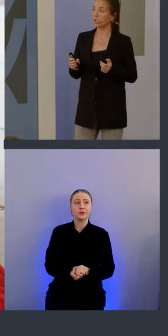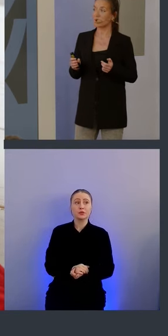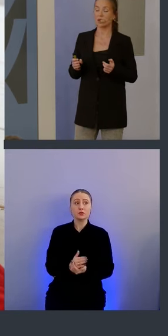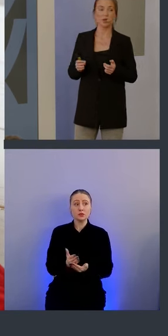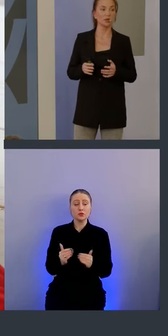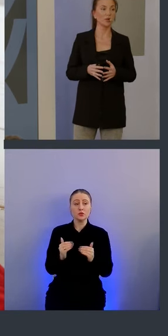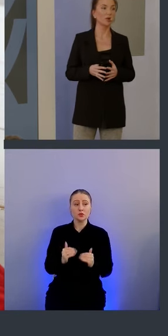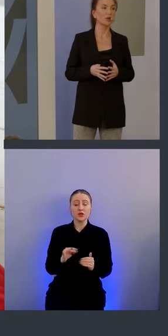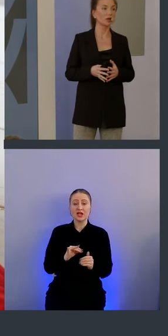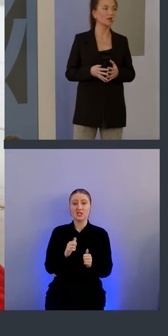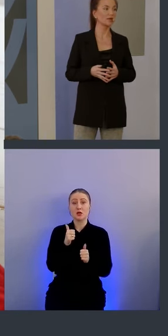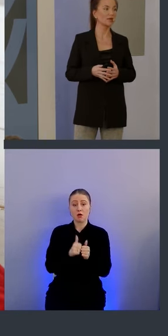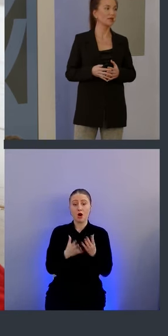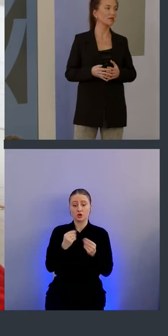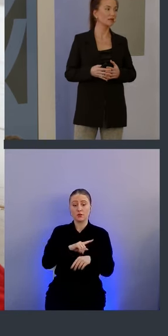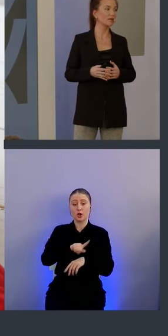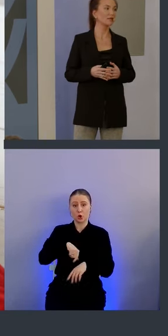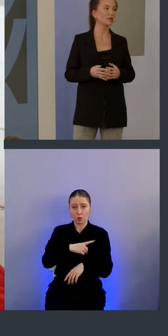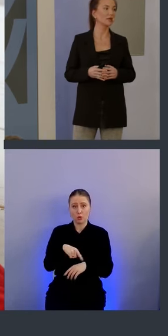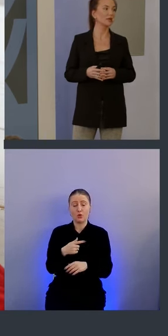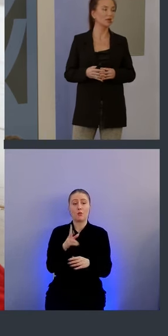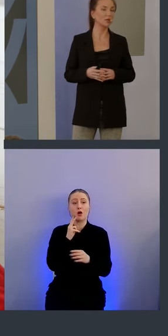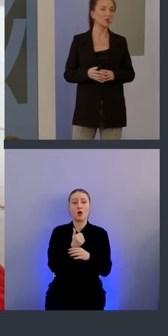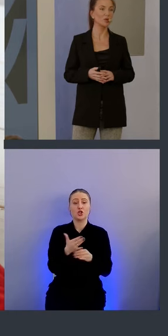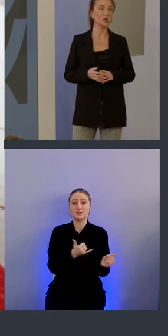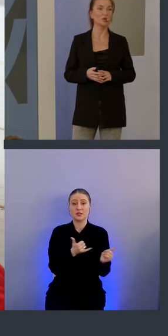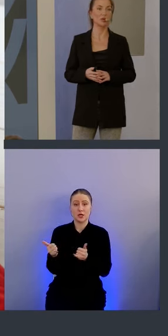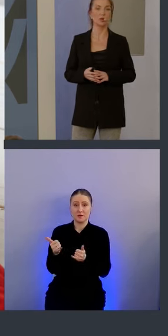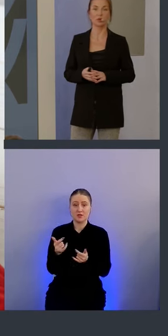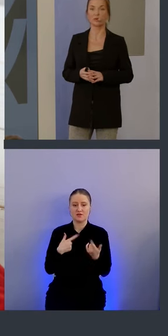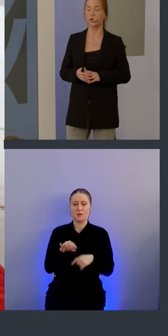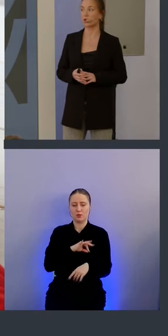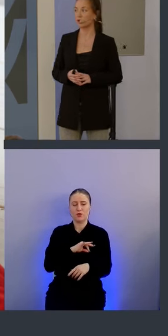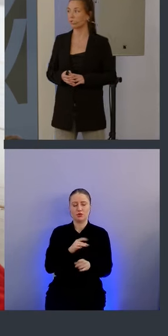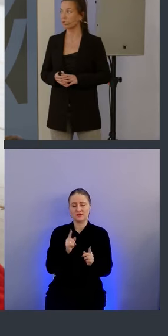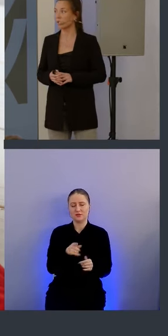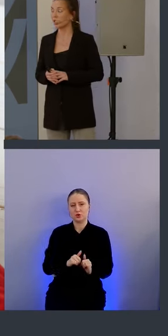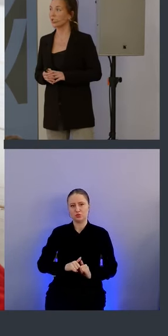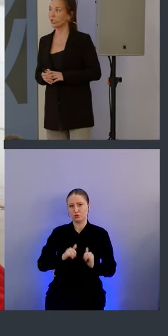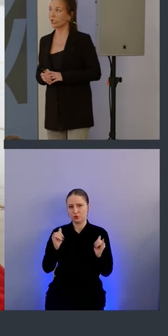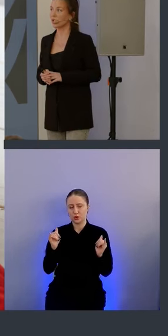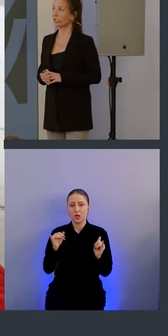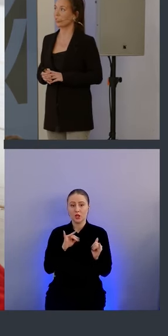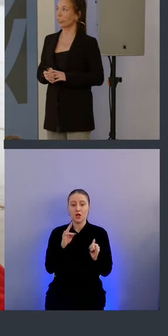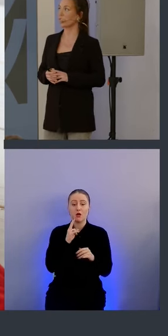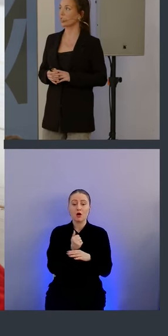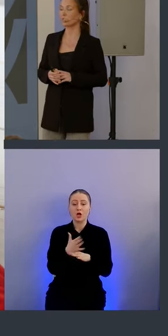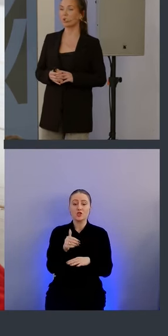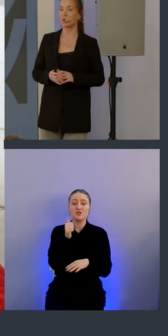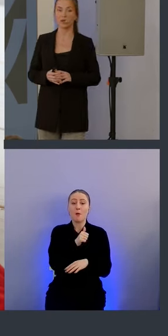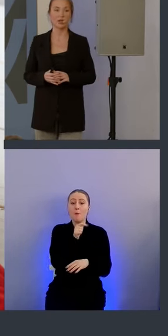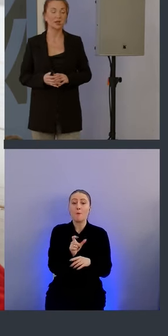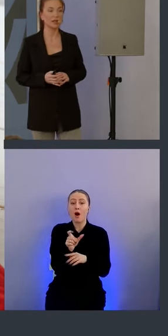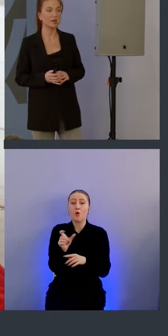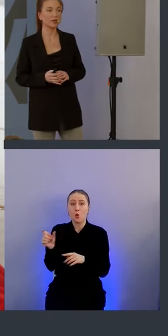Ну и с каждым днем количество сервисов, которыми мы пользуемся, безусловно, растет. И растет количество паролей,